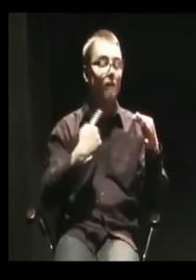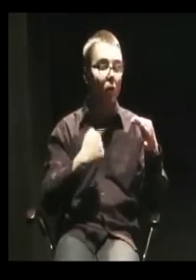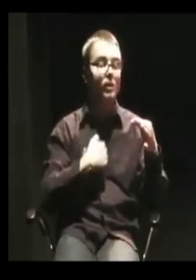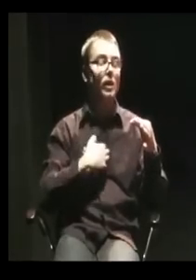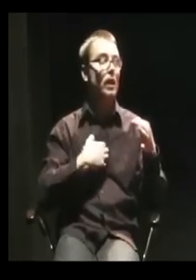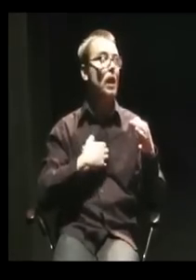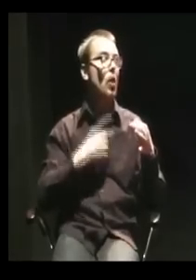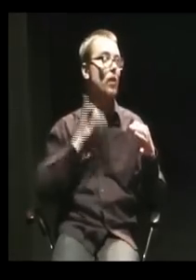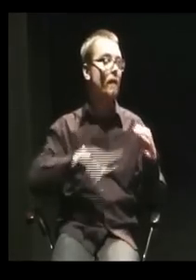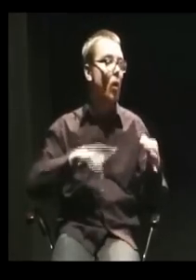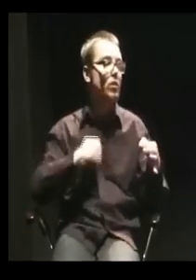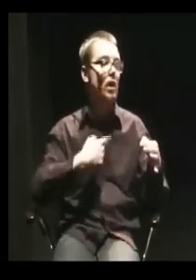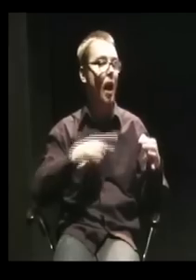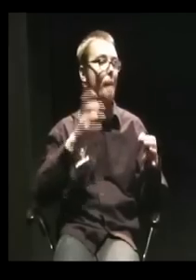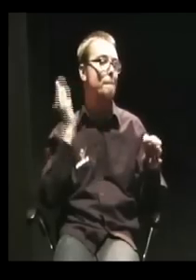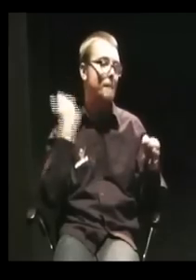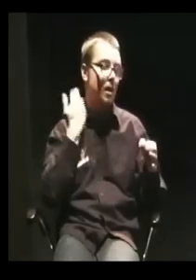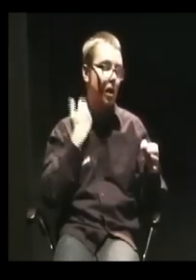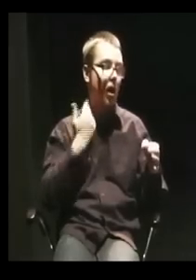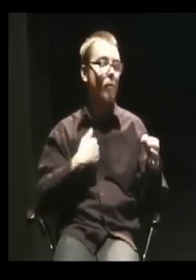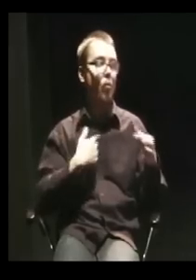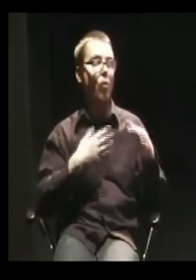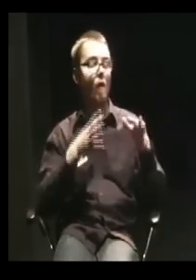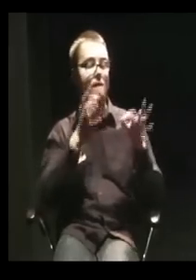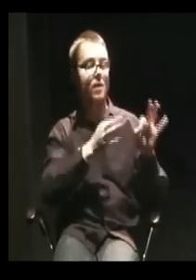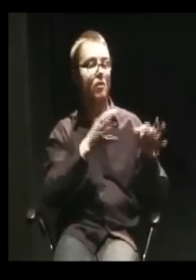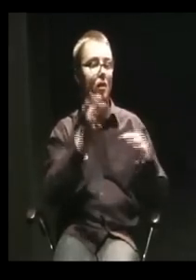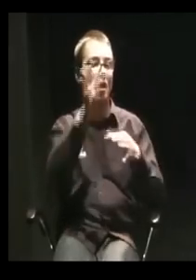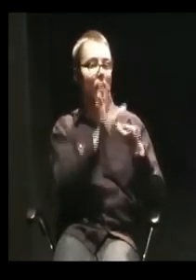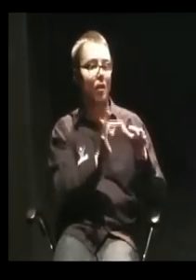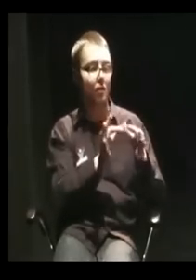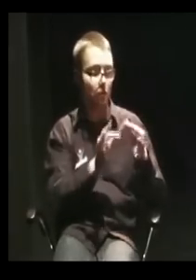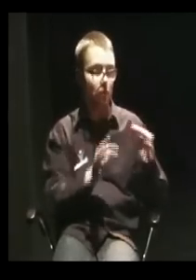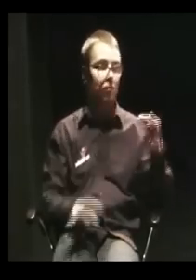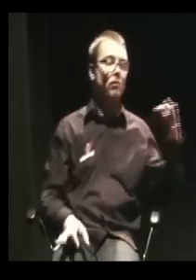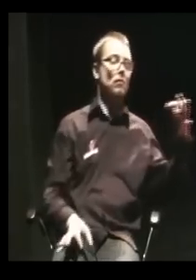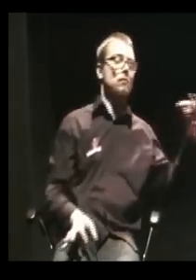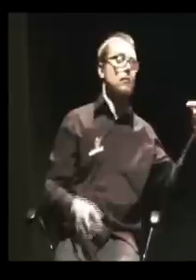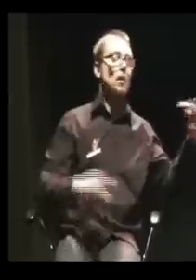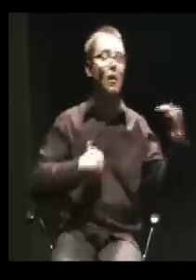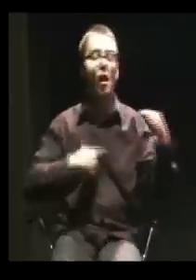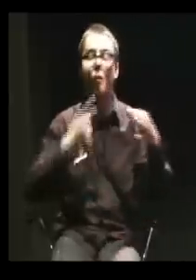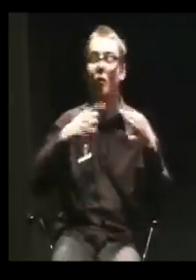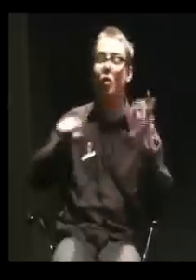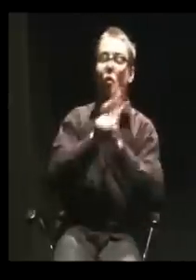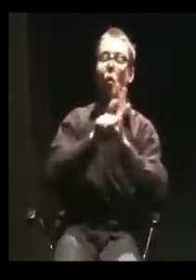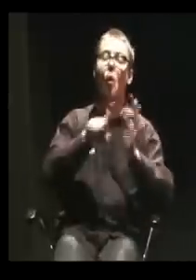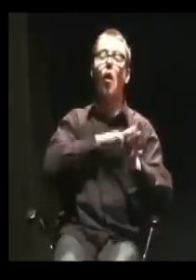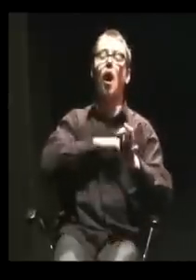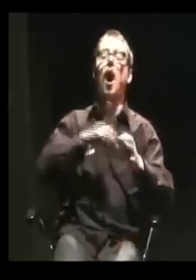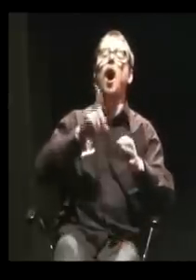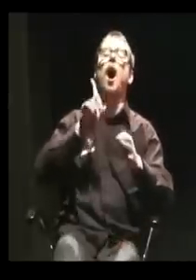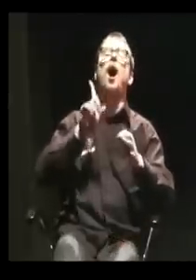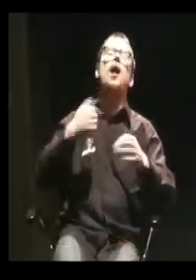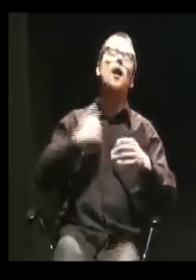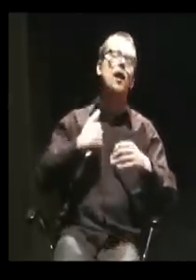godziny. W jakimś czasie do niego mówię: a, siupie? Jest coś? Ma pan może